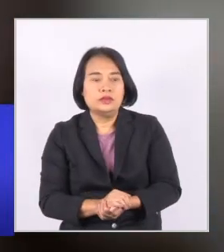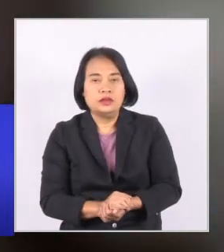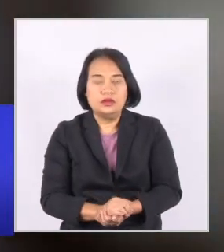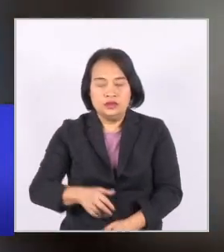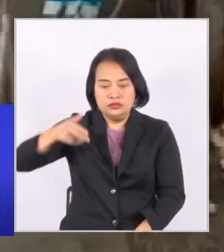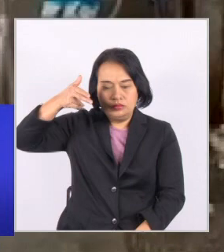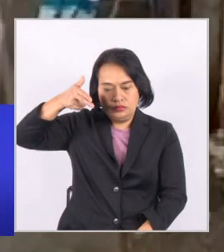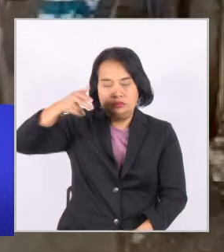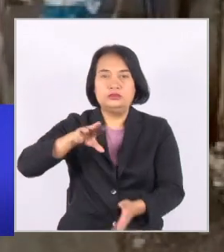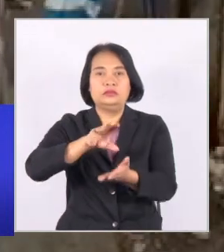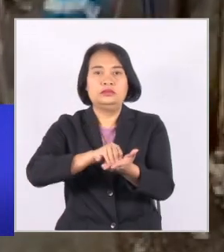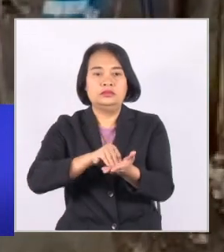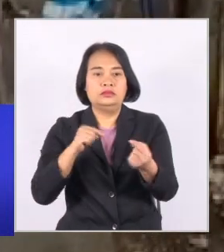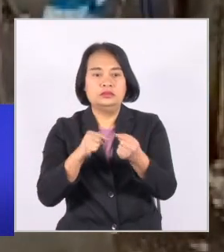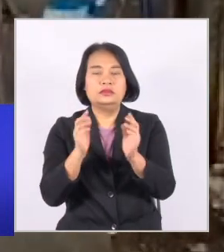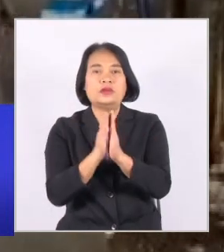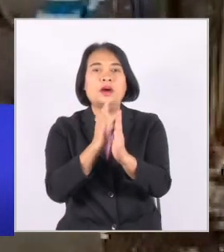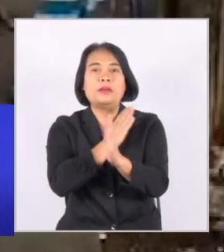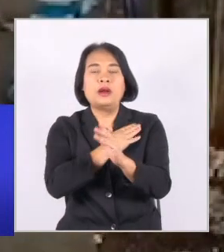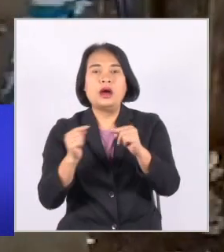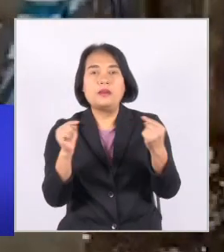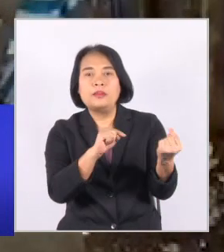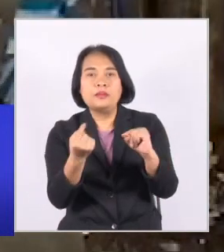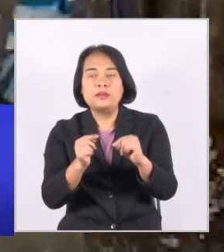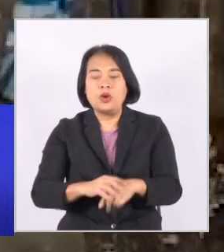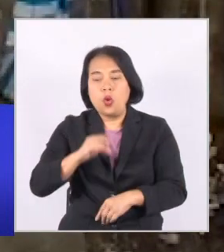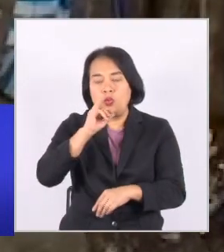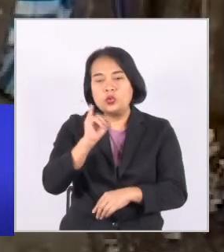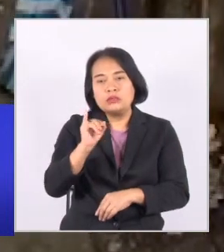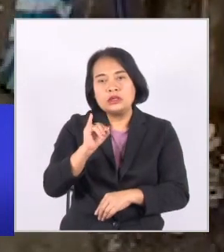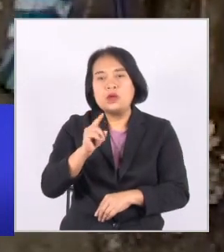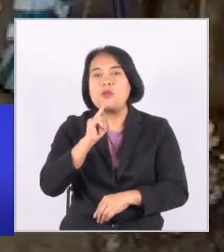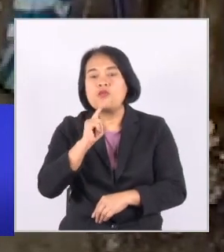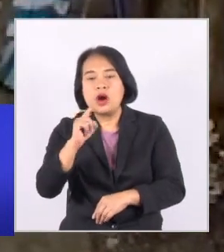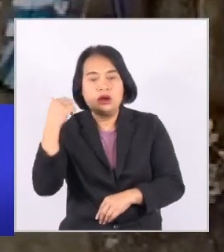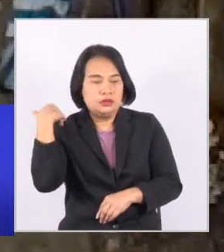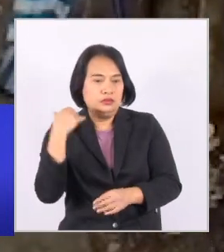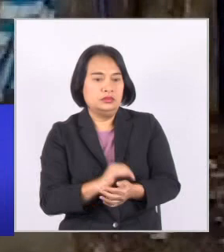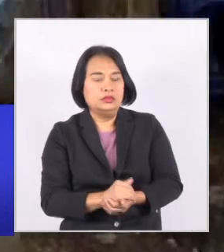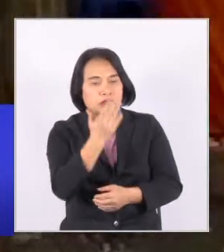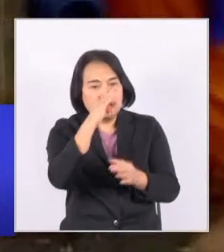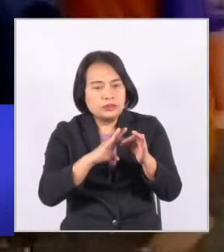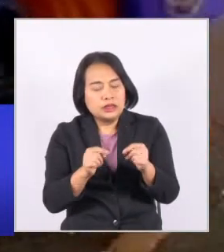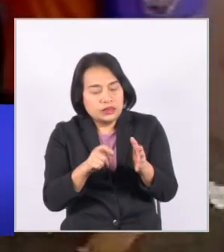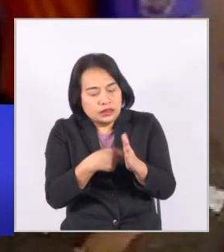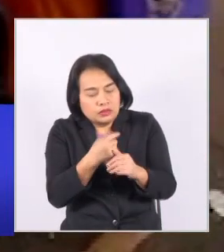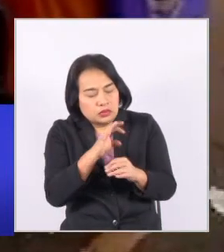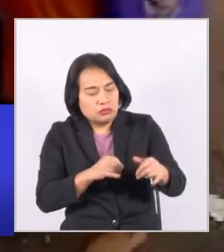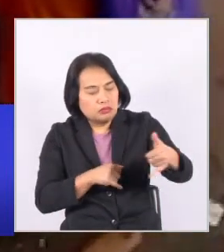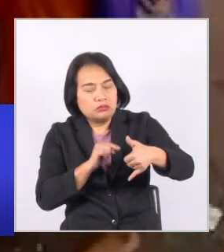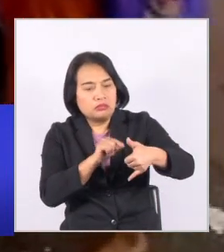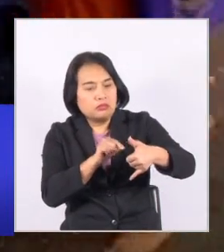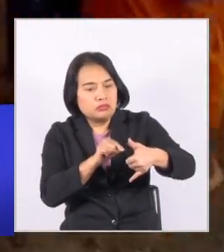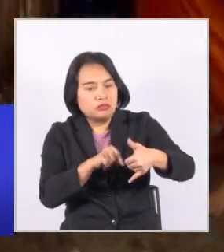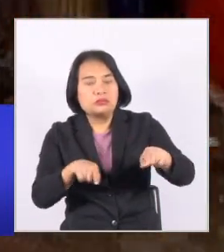าบอกว่าพระด่าพระอีกรูปนึงด้วยถ้อยคำหยาบคายเลยค่ะเหตุผลเพราะไม่พอใจนี่แหละพระอีกรูปมายืนบิณฑบาต